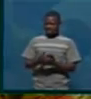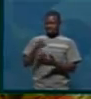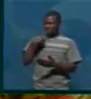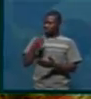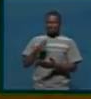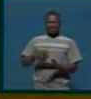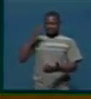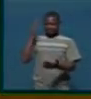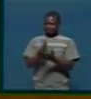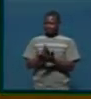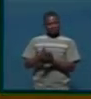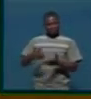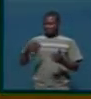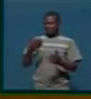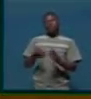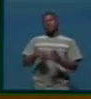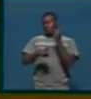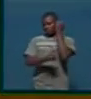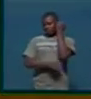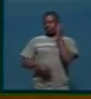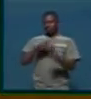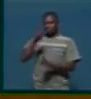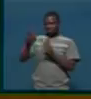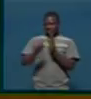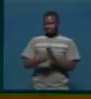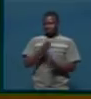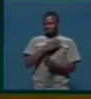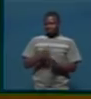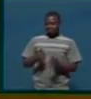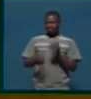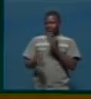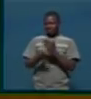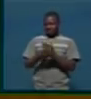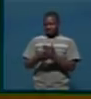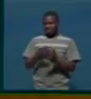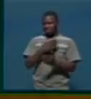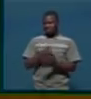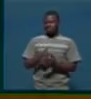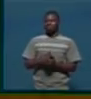vol par des criminels en col blanc, des économies, des gens ordinaires.